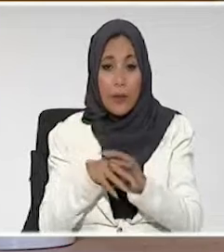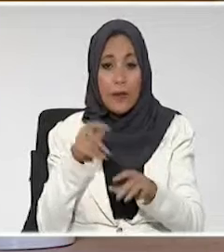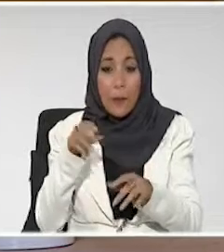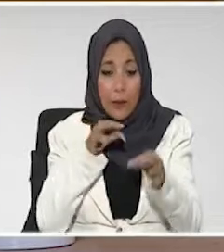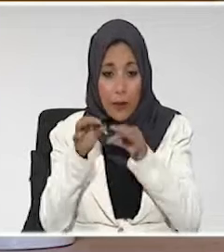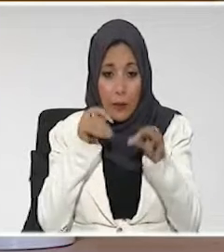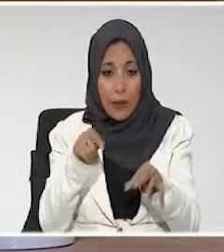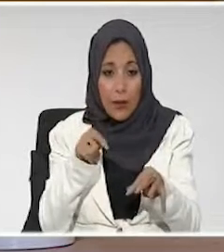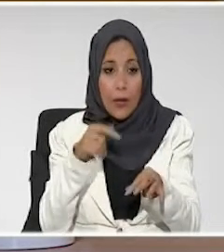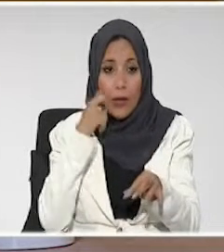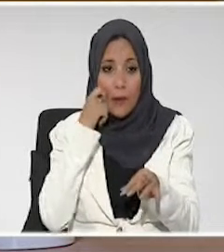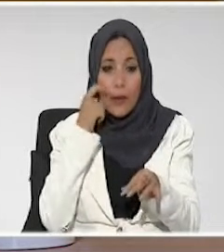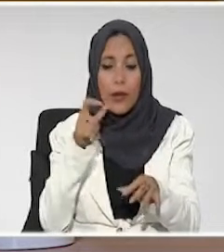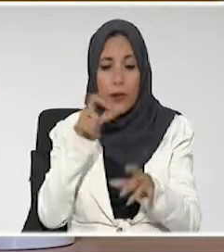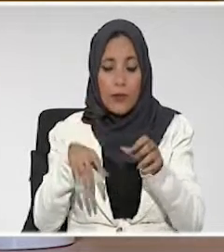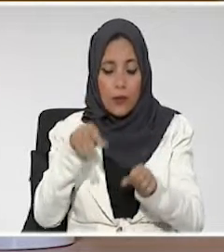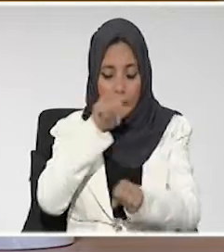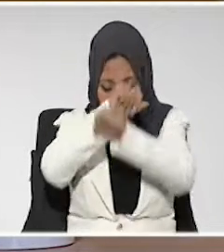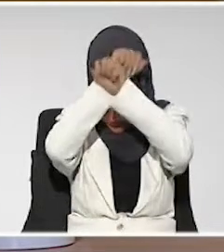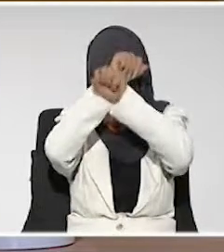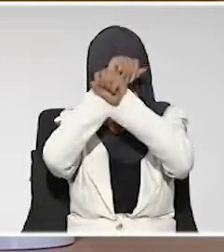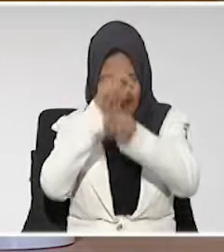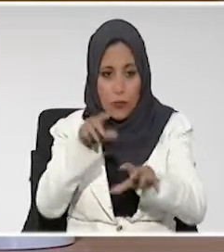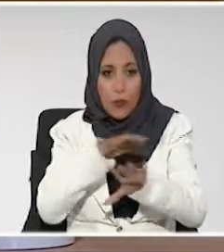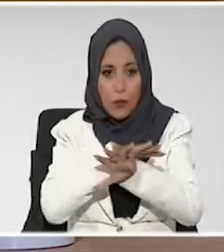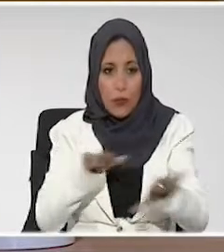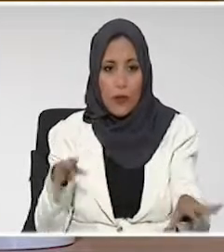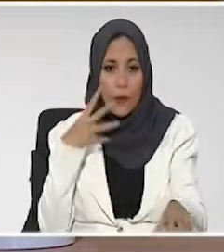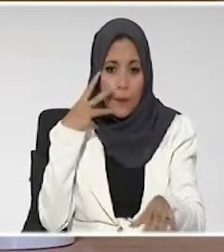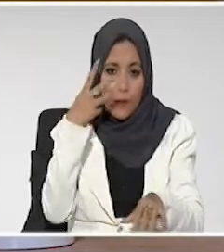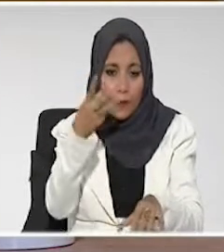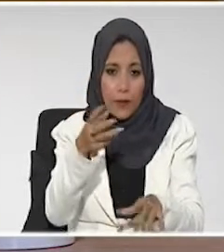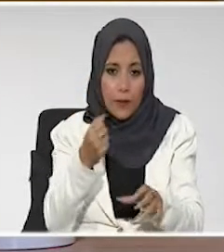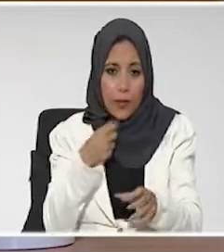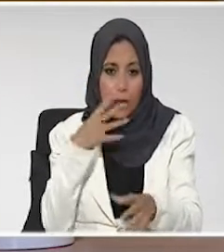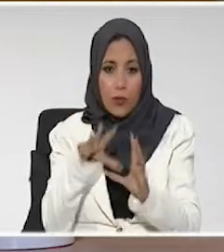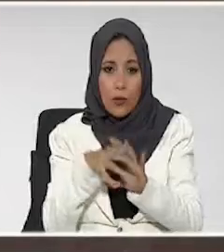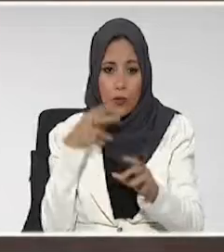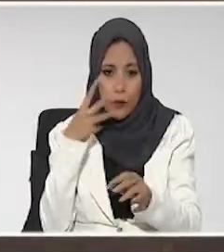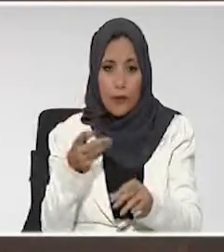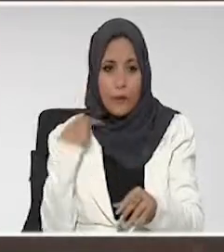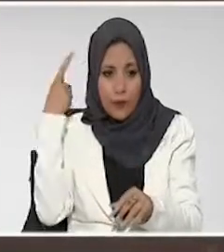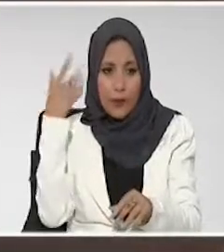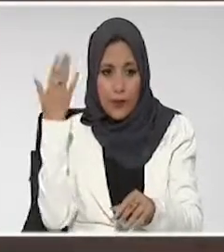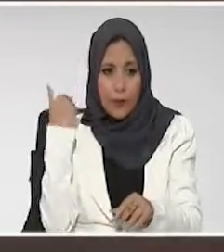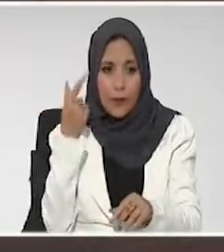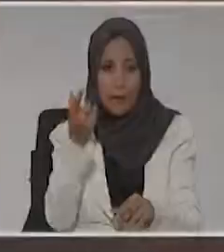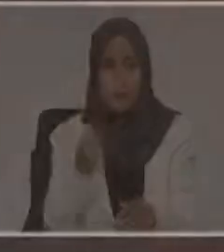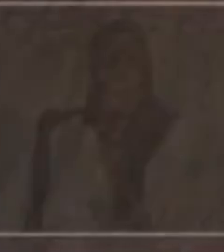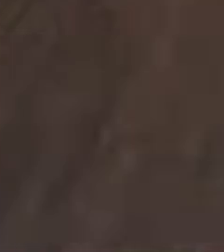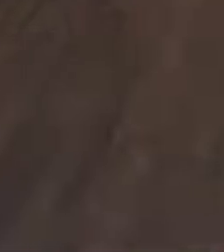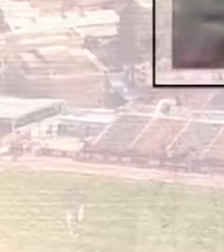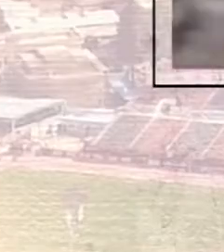البرنامج لبعض القرى في محافظة المنوفية، تعالوا أفكركم بها.